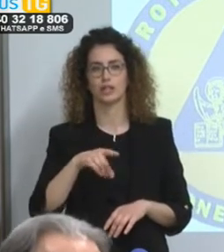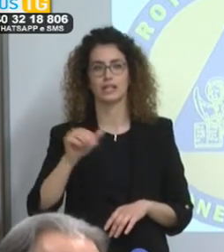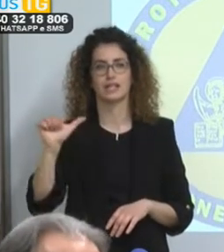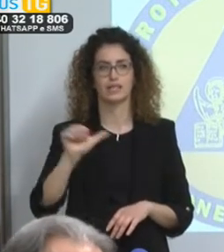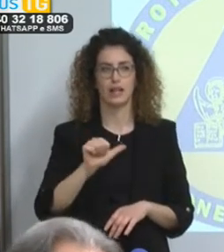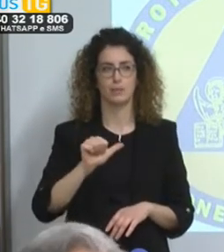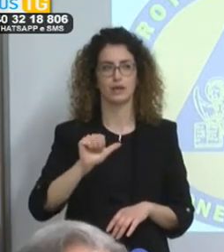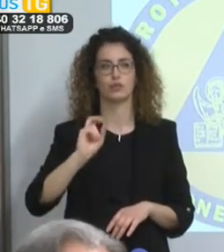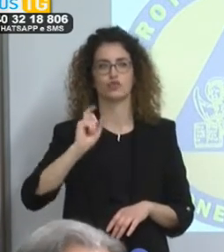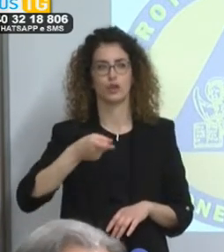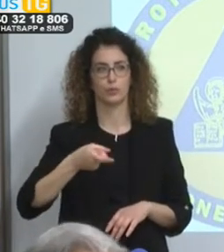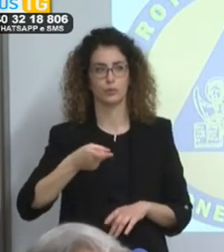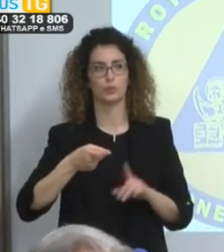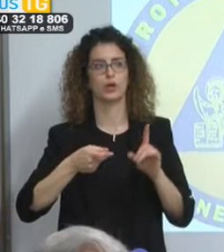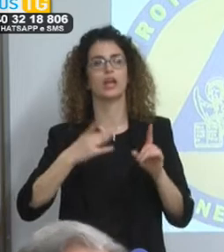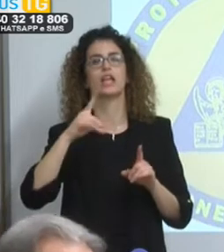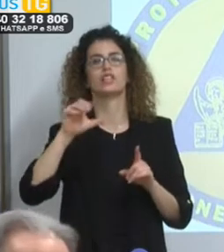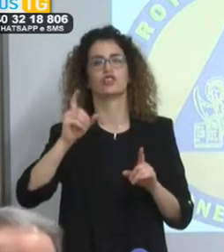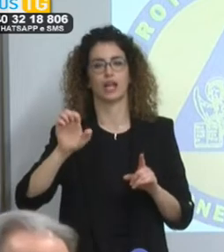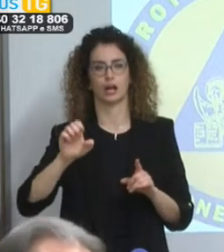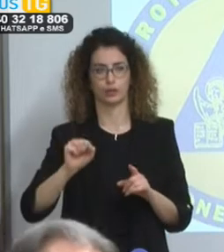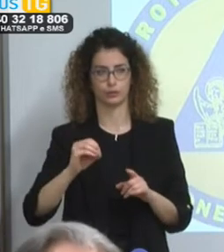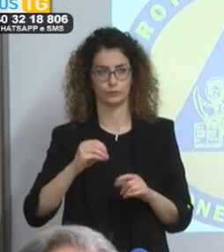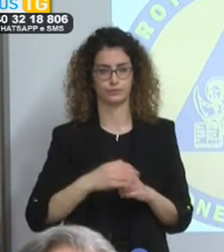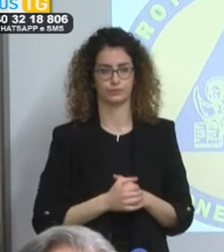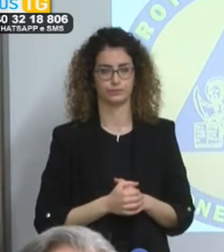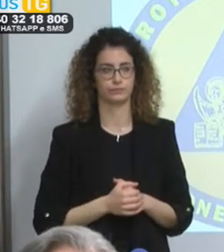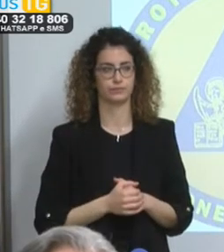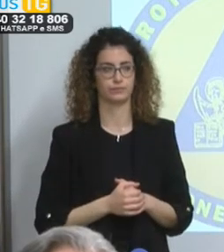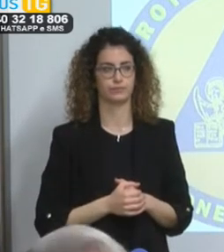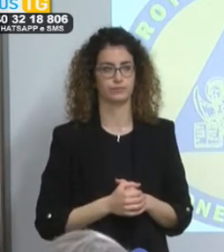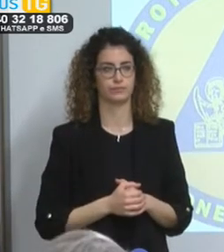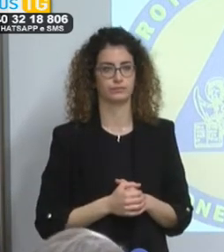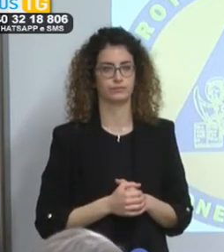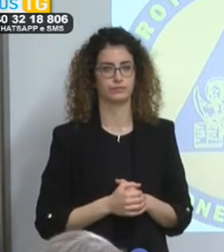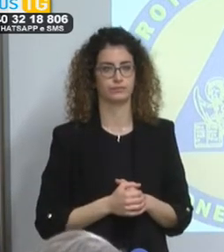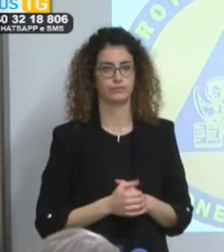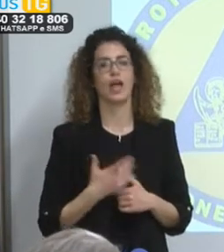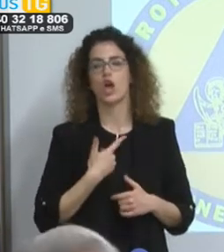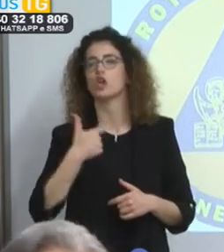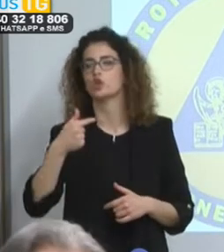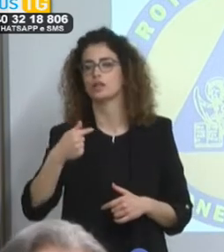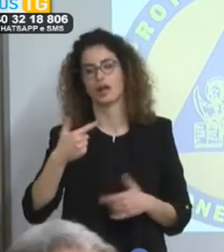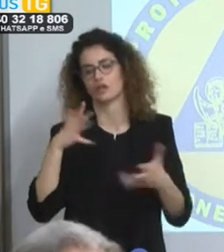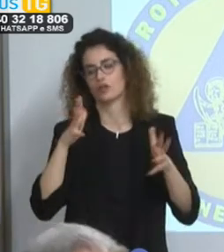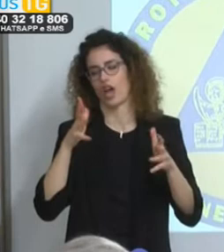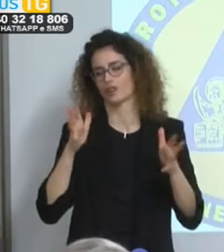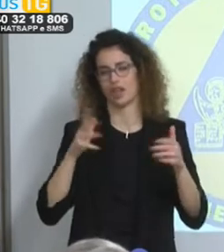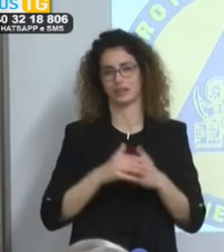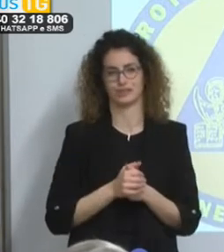Guidone, Giacomuzzo e Di Gennaro. Ok. Come? Tosato. E Tosato già, è già